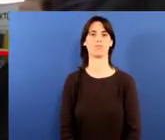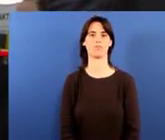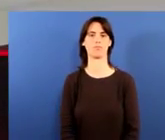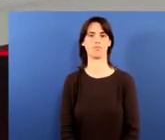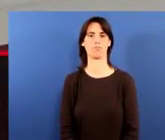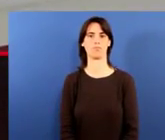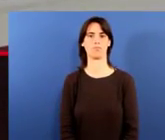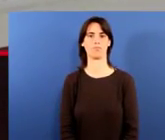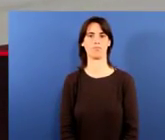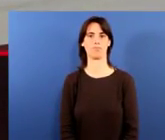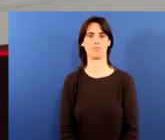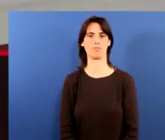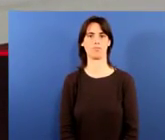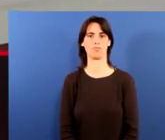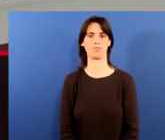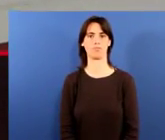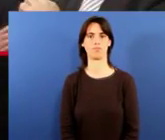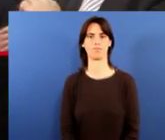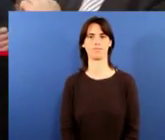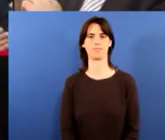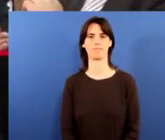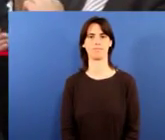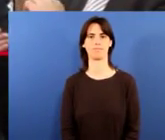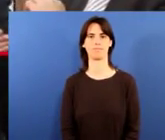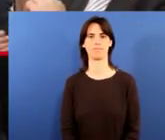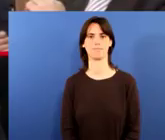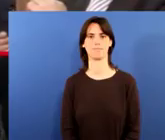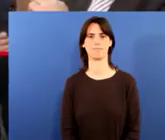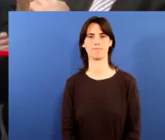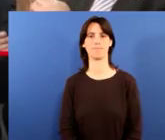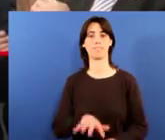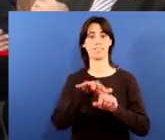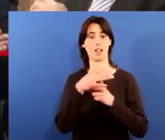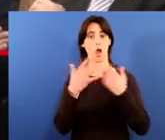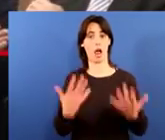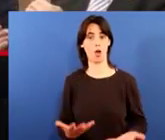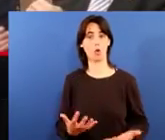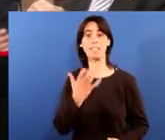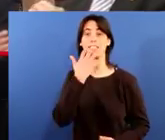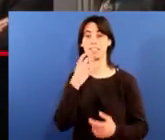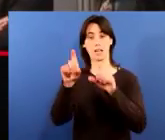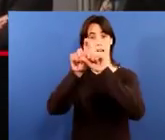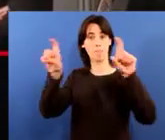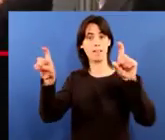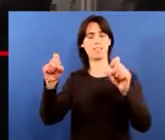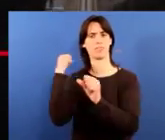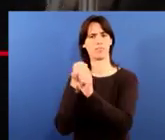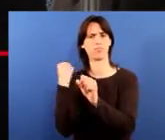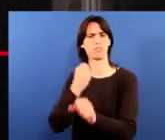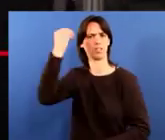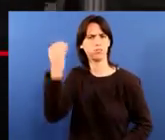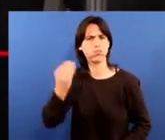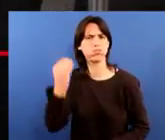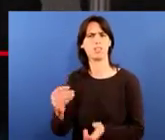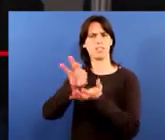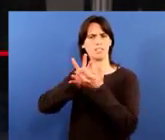goraberatsu hauetan, diru bilketak behera egin du, murrizketak egin dira, halako denboretan bada, laguntza eman behar zaie enpresei eta